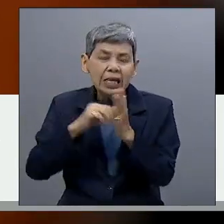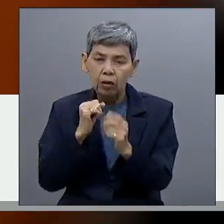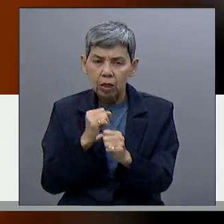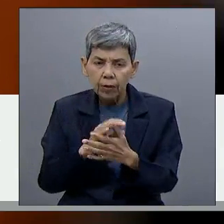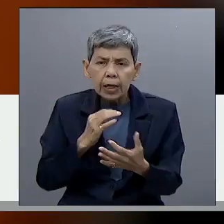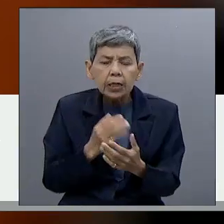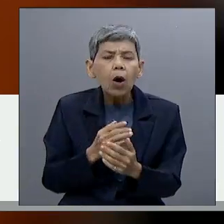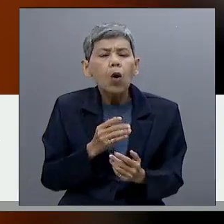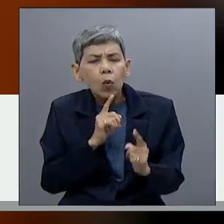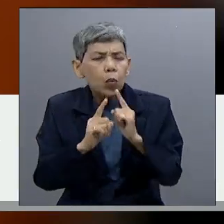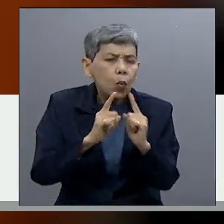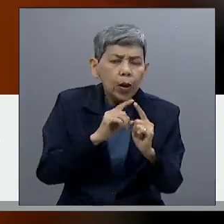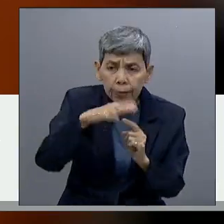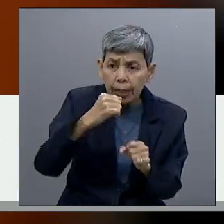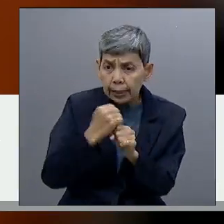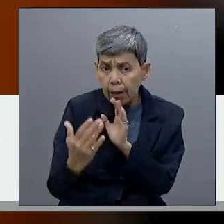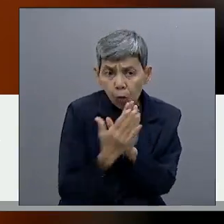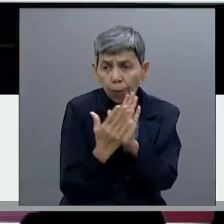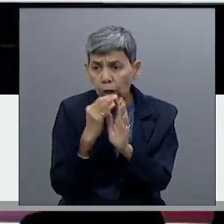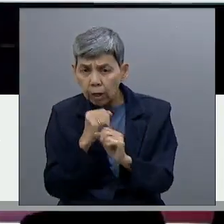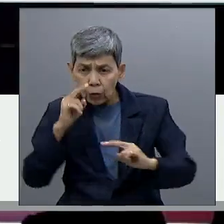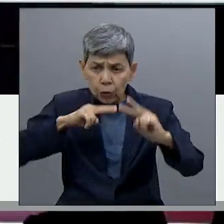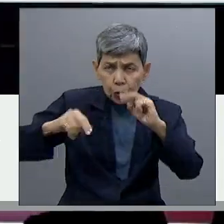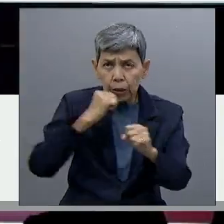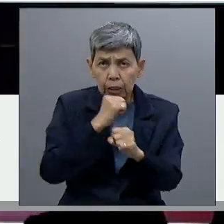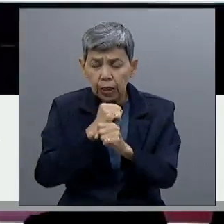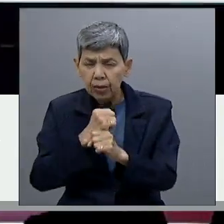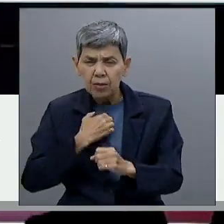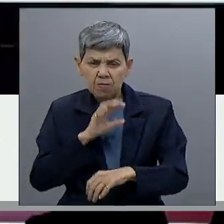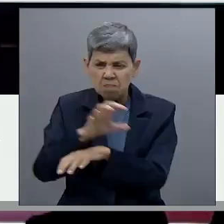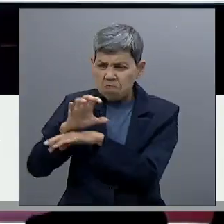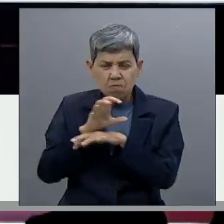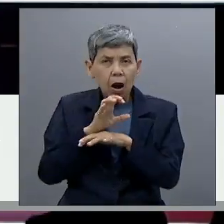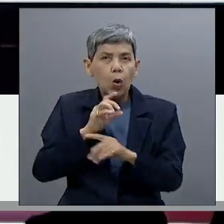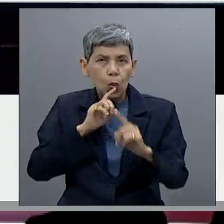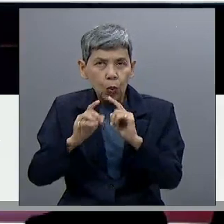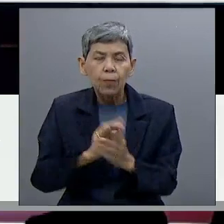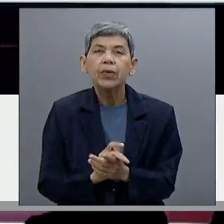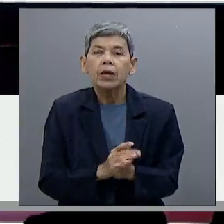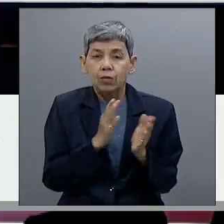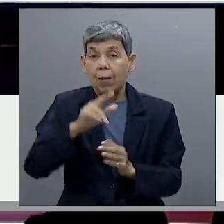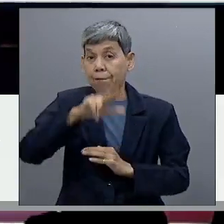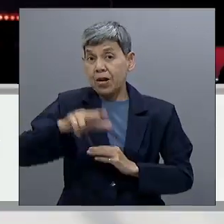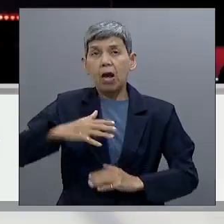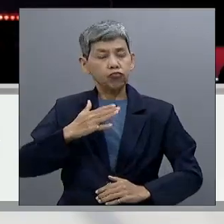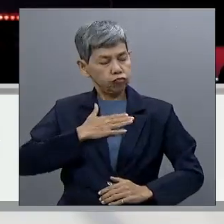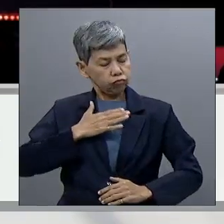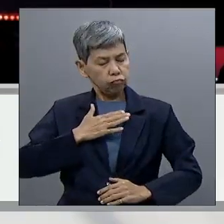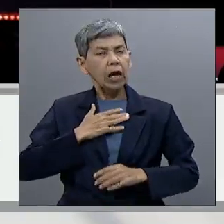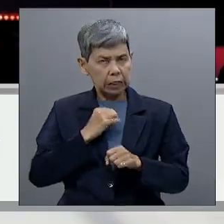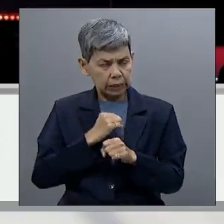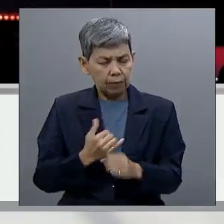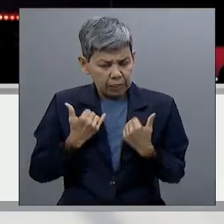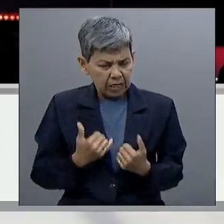ไปซื้อใจคนเพื่อให้สามารถควบคุมได้โดยที่ไม่ต้องบีบบังคับกันฝ่ายเพื่อไทยเขายืนยันว่าณเวล